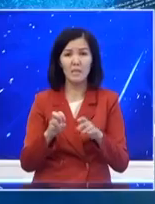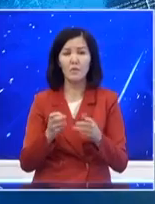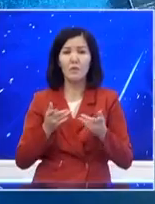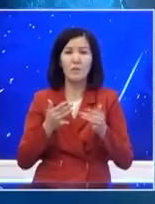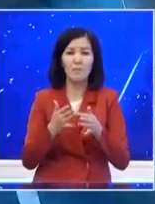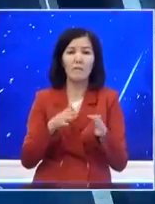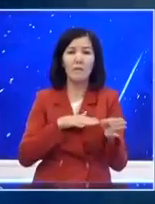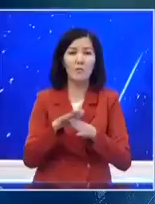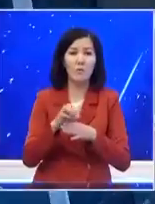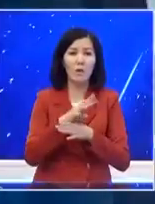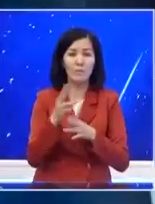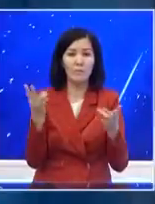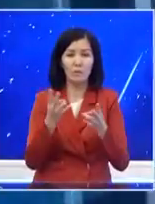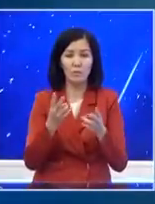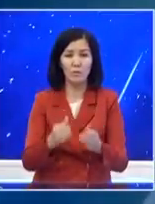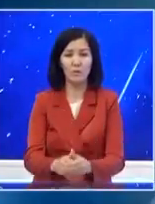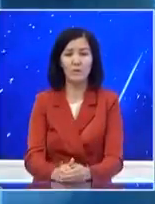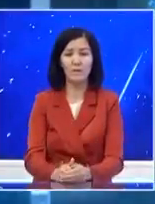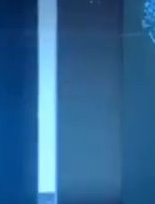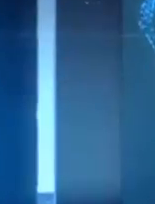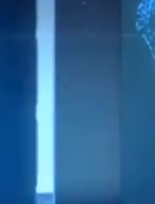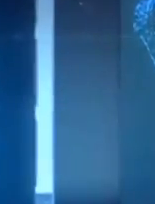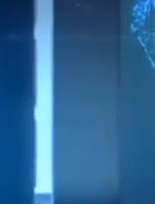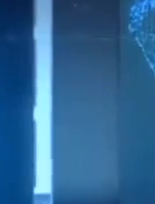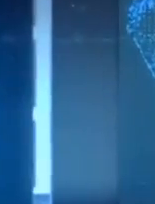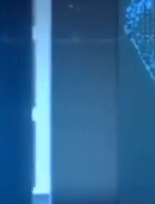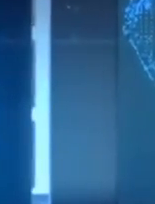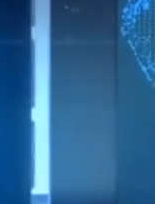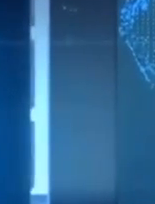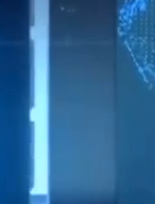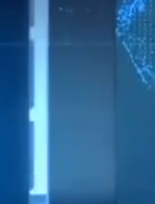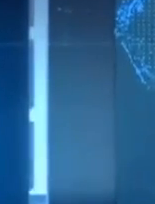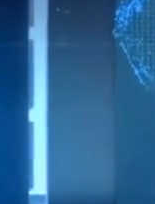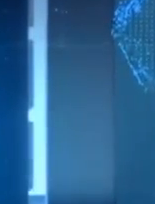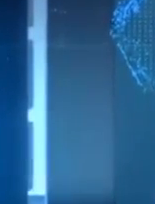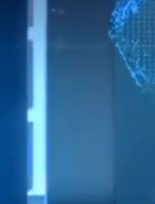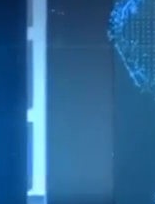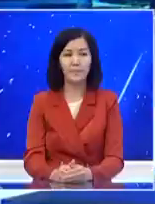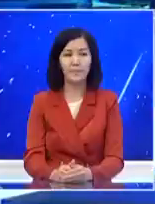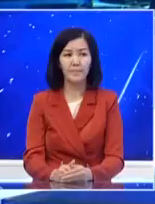потребностями. Камжат Мухамеджан, Мәди Байбосын, Житсу Арнасы, Талдықорған.